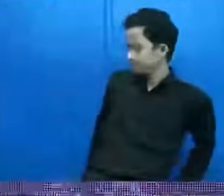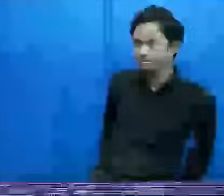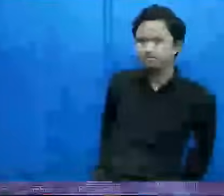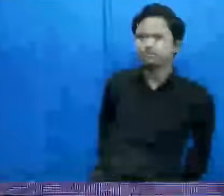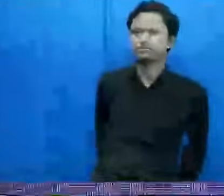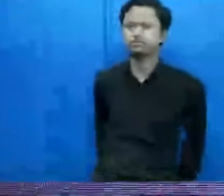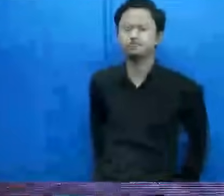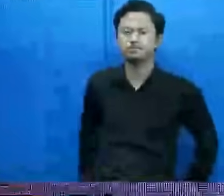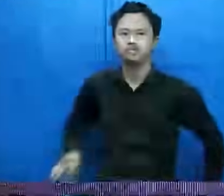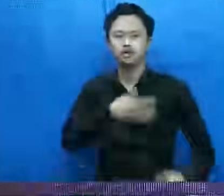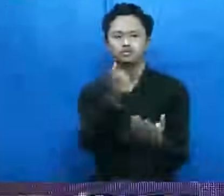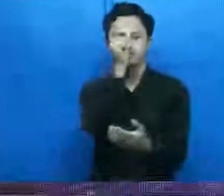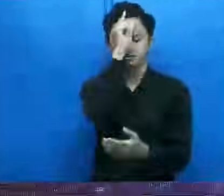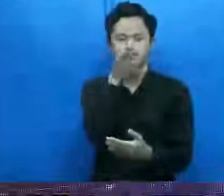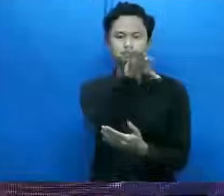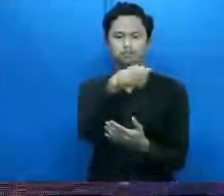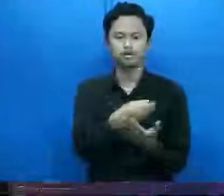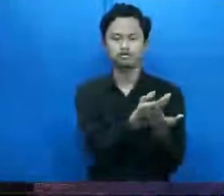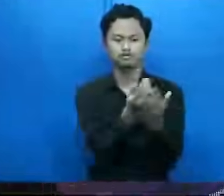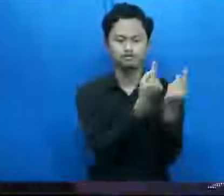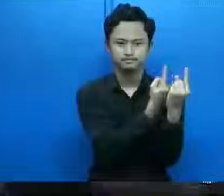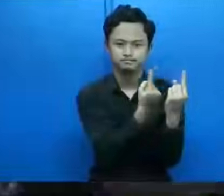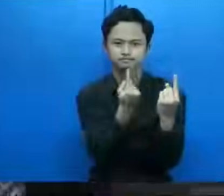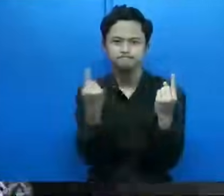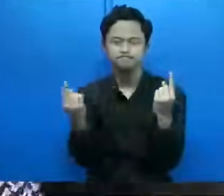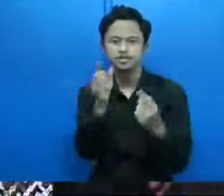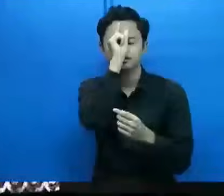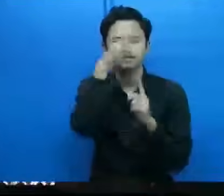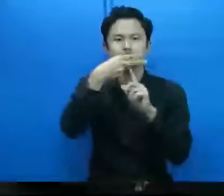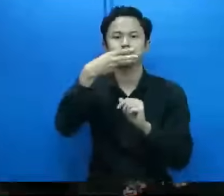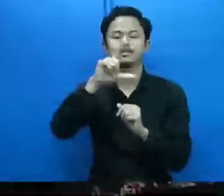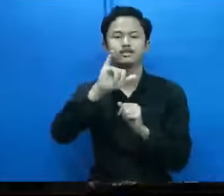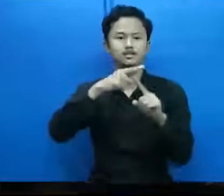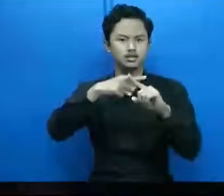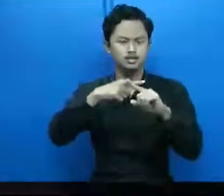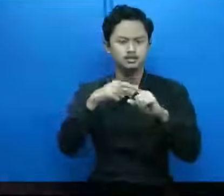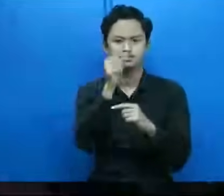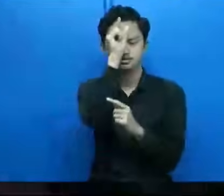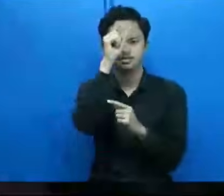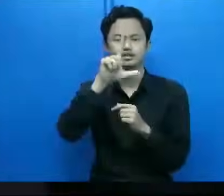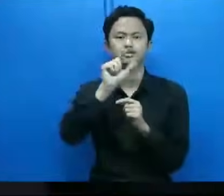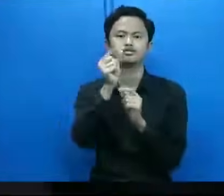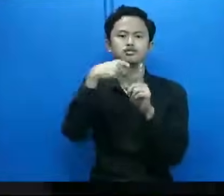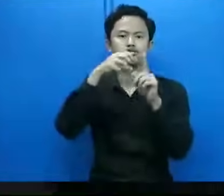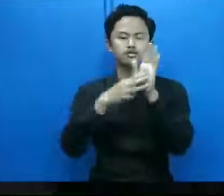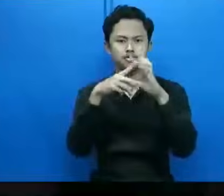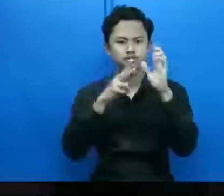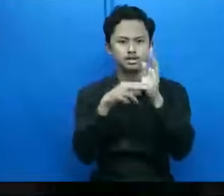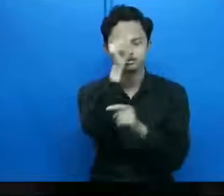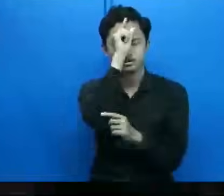dan sepanggung. Ada Ustaz Mamita, Ustaz Felix Xiao, Ustaz Luqmanul Hakim, Ustaz Syam,